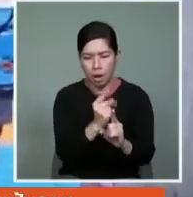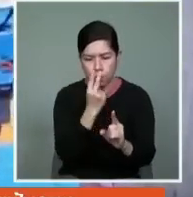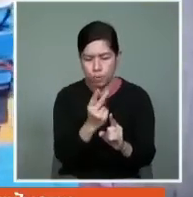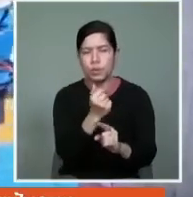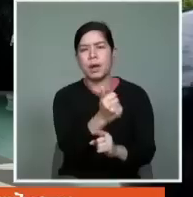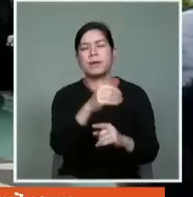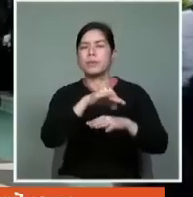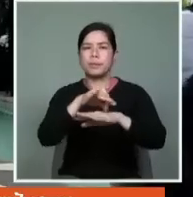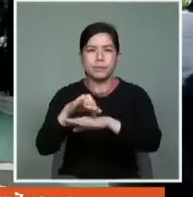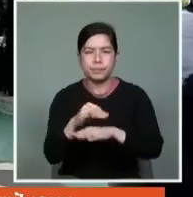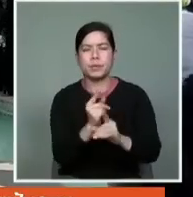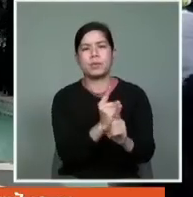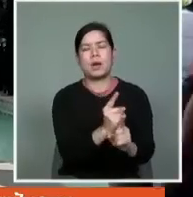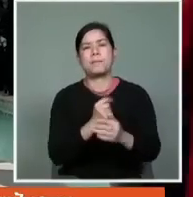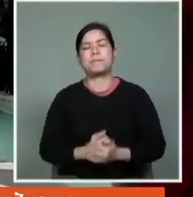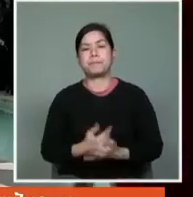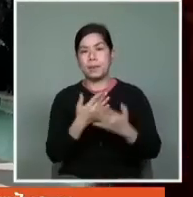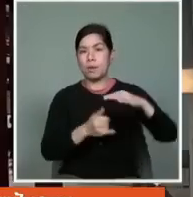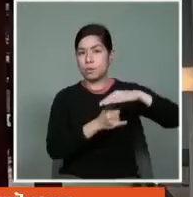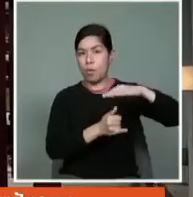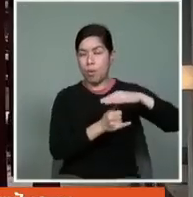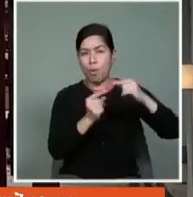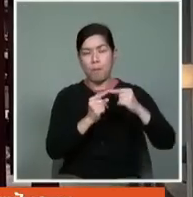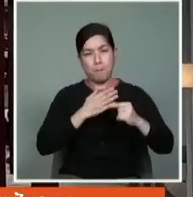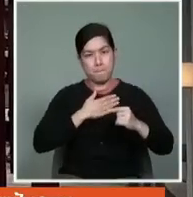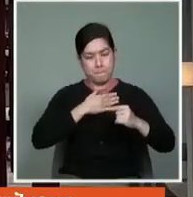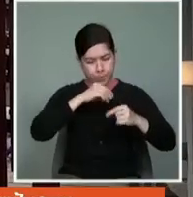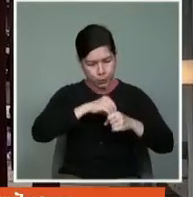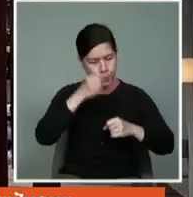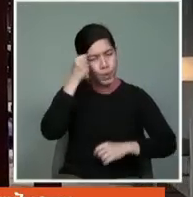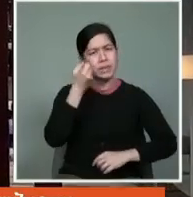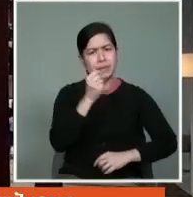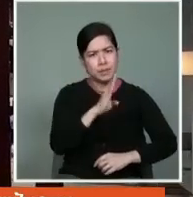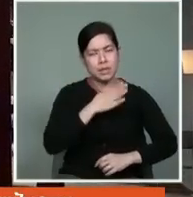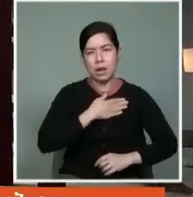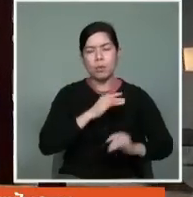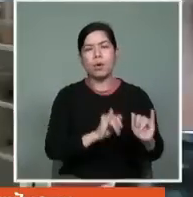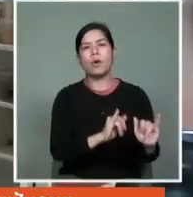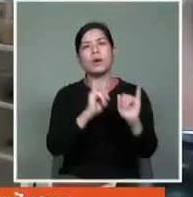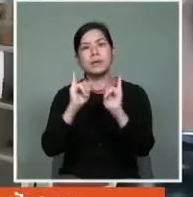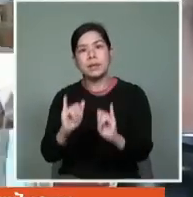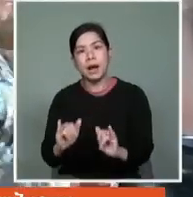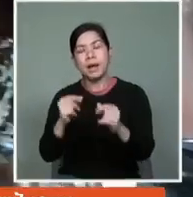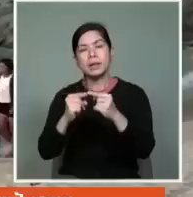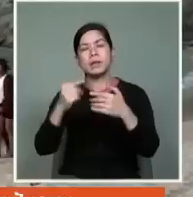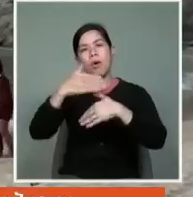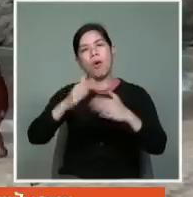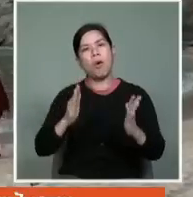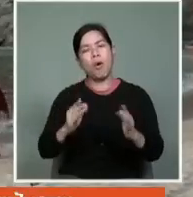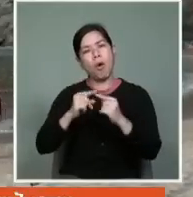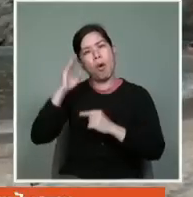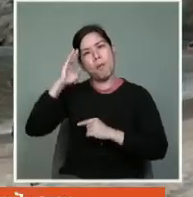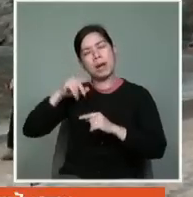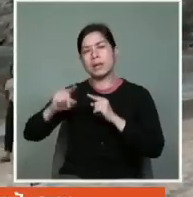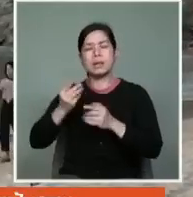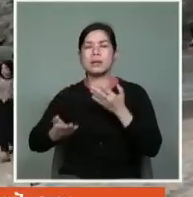ว14วันนักท่องเที่ยวจะสามารถย้ายไปพักที่สถานที่พักอื่นๆได้ในพื้นที่จังหวัดภูเก็ตเป็นระยะเวลาไม่น้อย